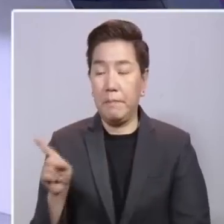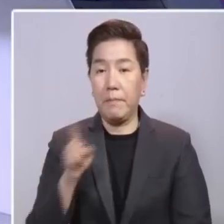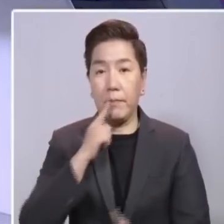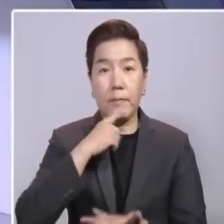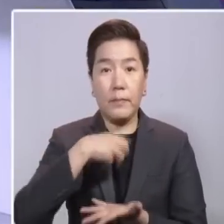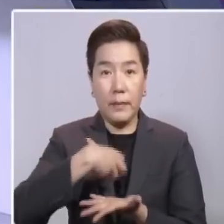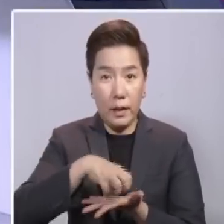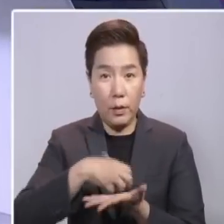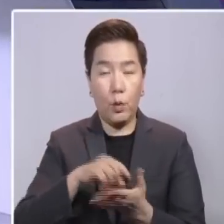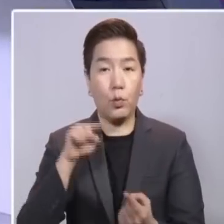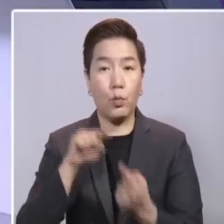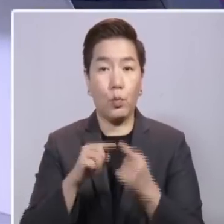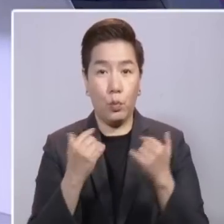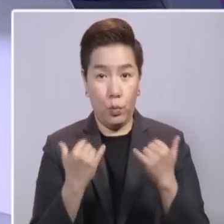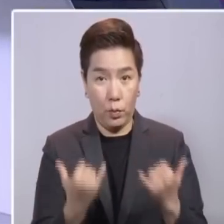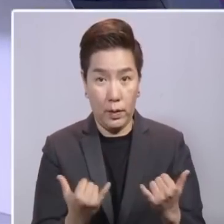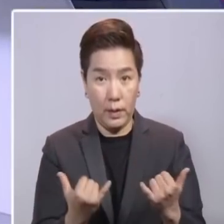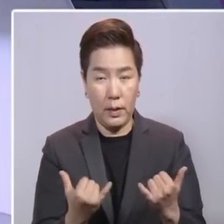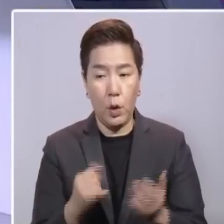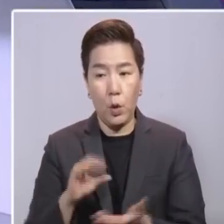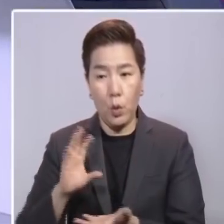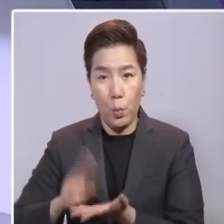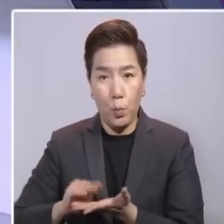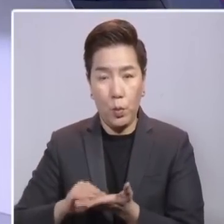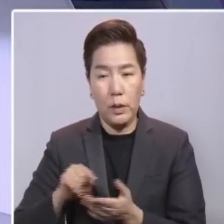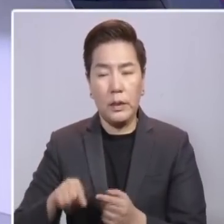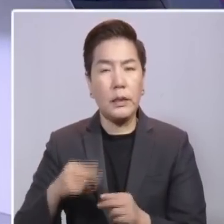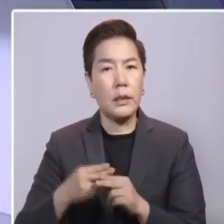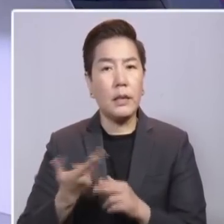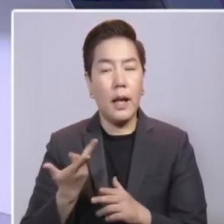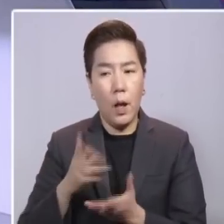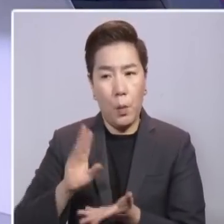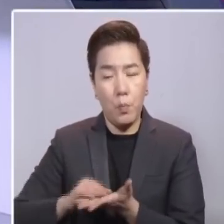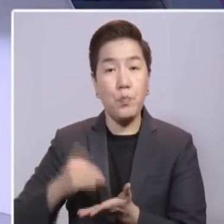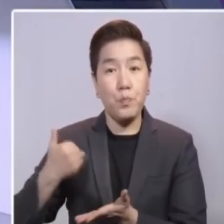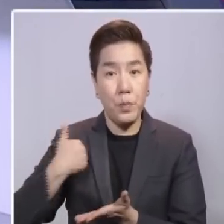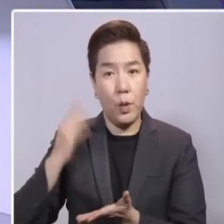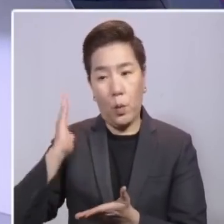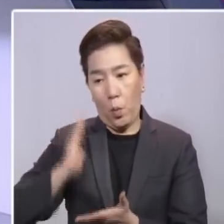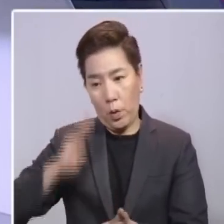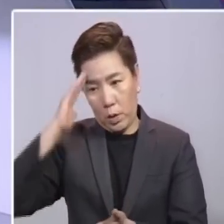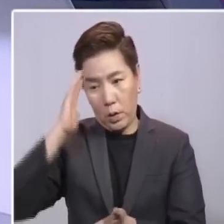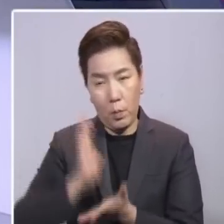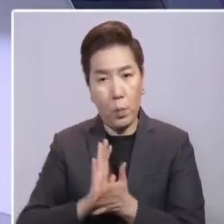ายงานไปว่าตอนนี้เนี่ยเท่าที่ข้อมูลที่รองโจ๊กมีนี่ก็คือตำรวจที่เกี่ยวข้